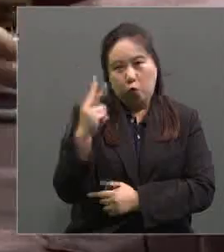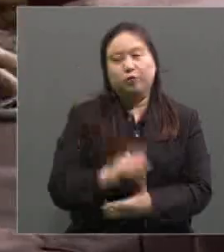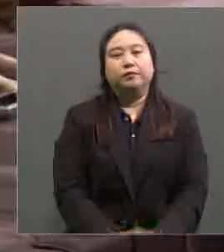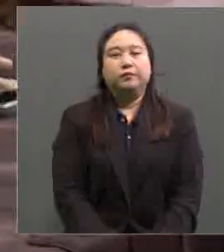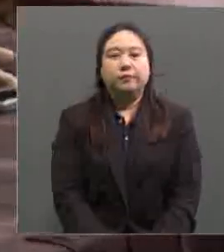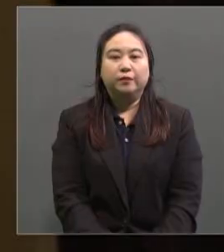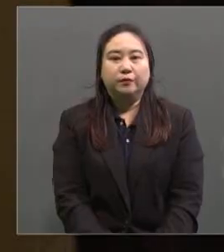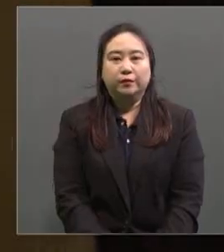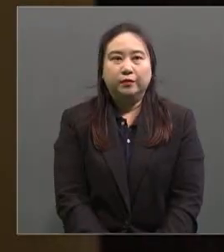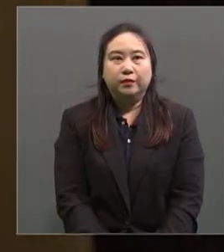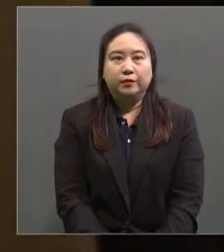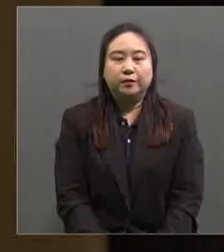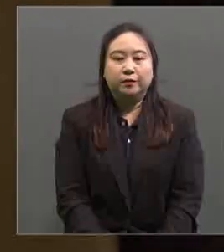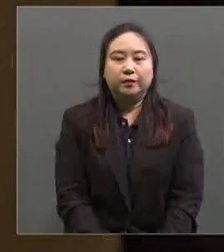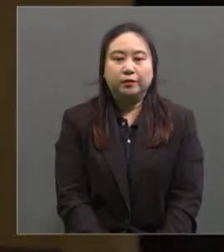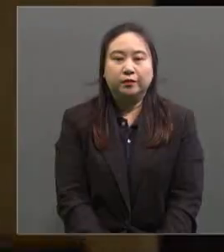ราย